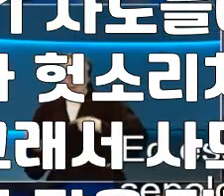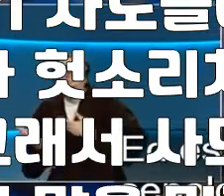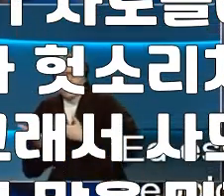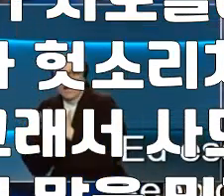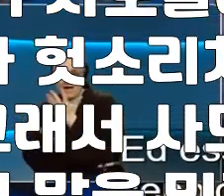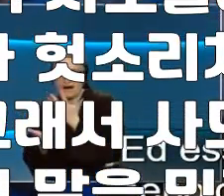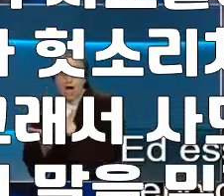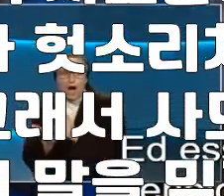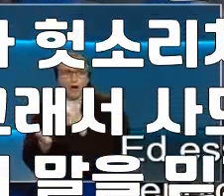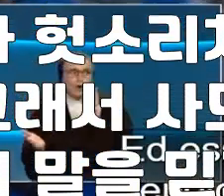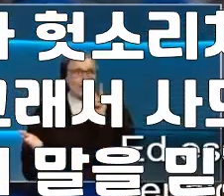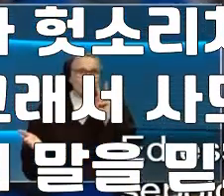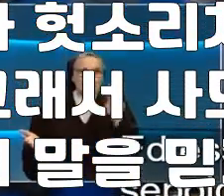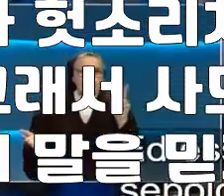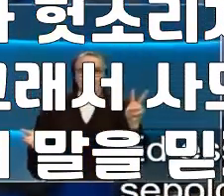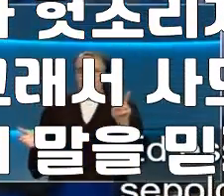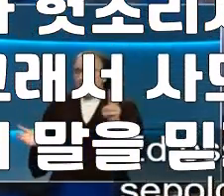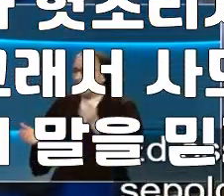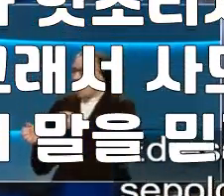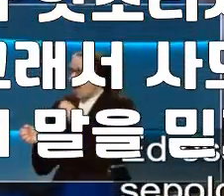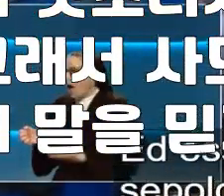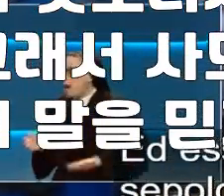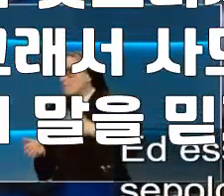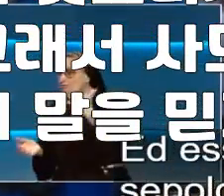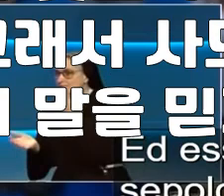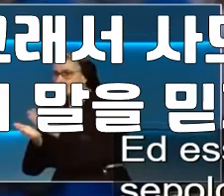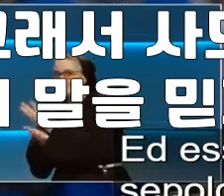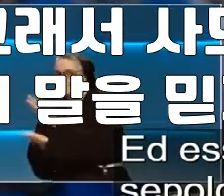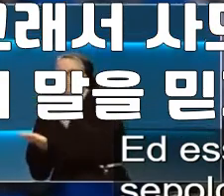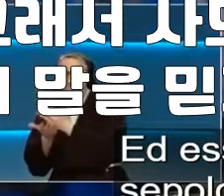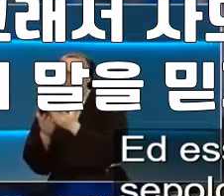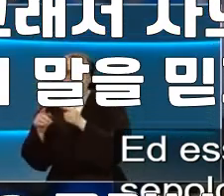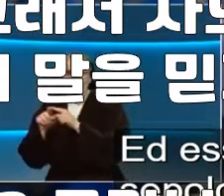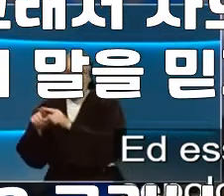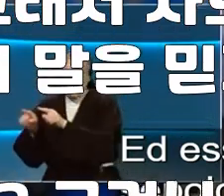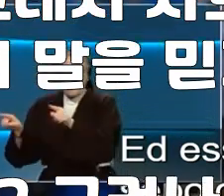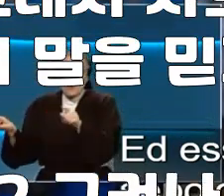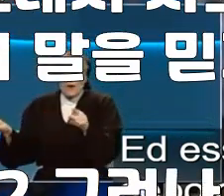raccontavano queste cose agli apostoli.